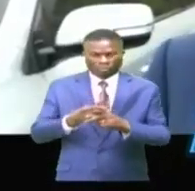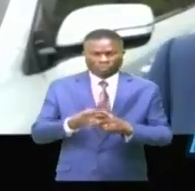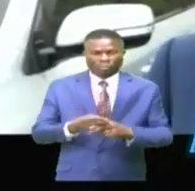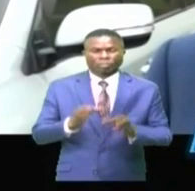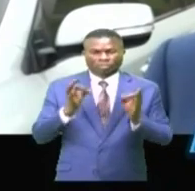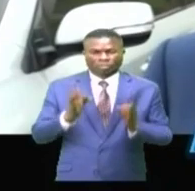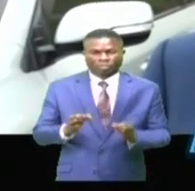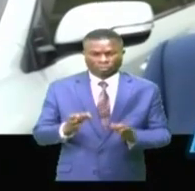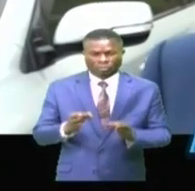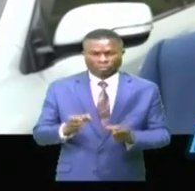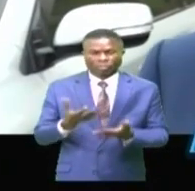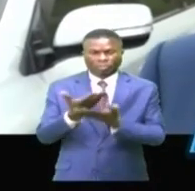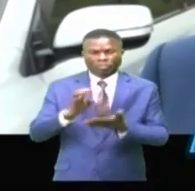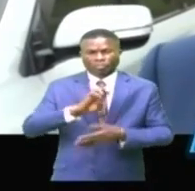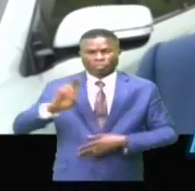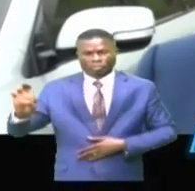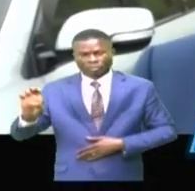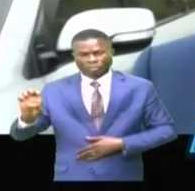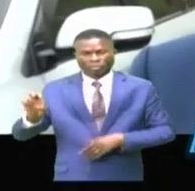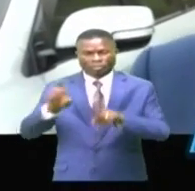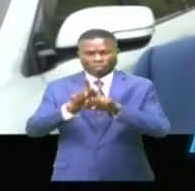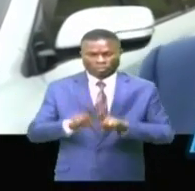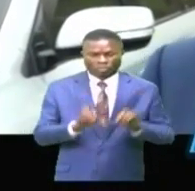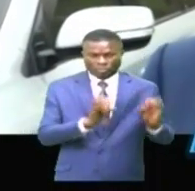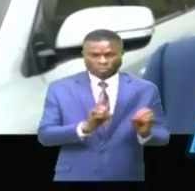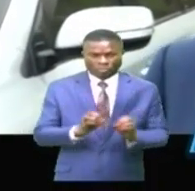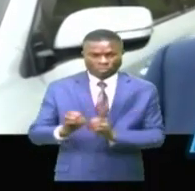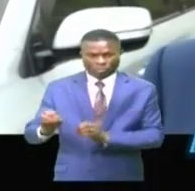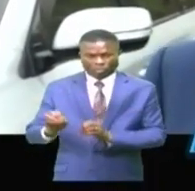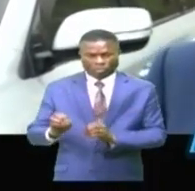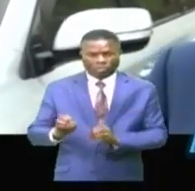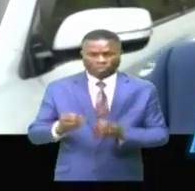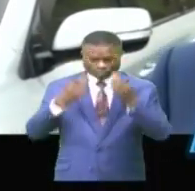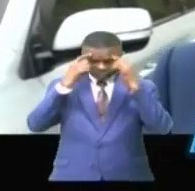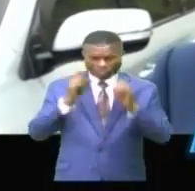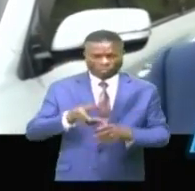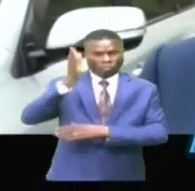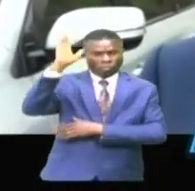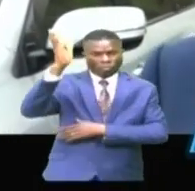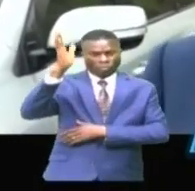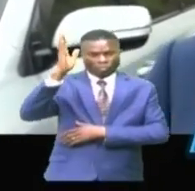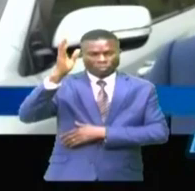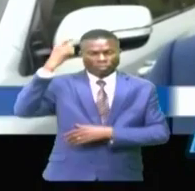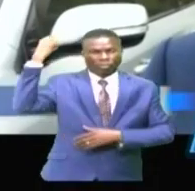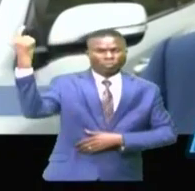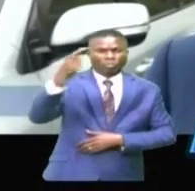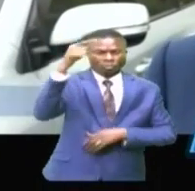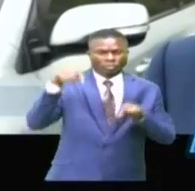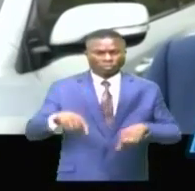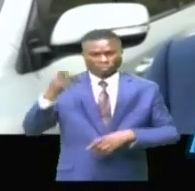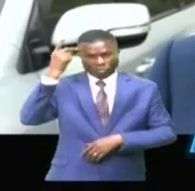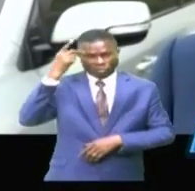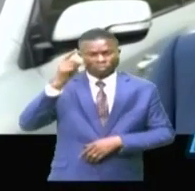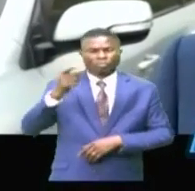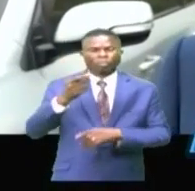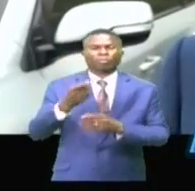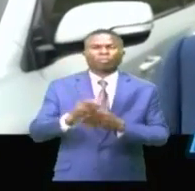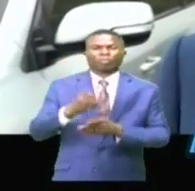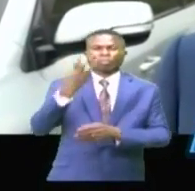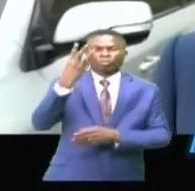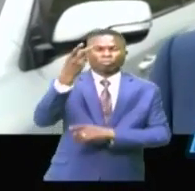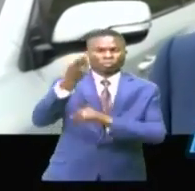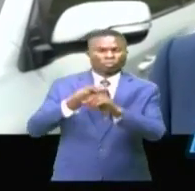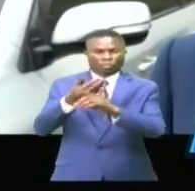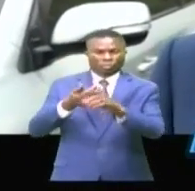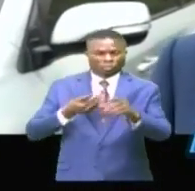en particulier à l'est et nous voulons organiser et il en est d'accord une conférence internationale à Kinshasa au premier semestre d'année prochaine